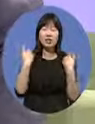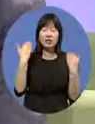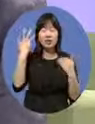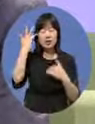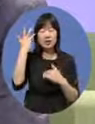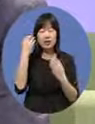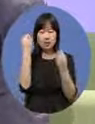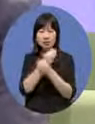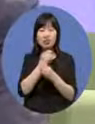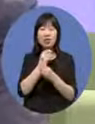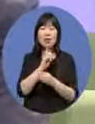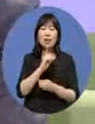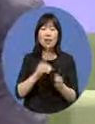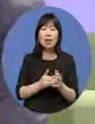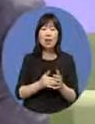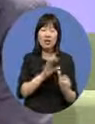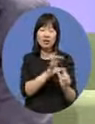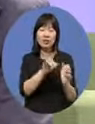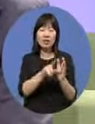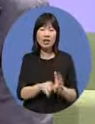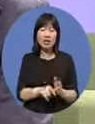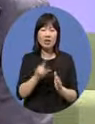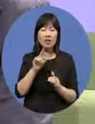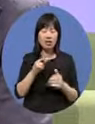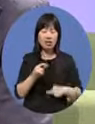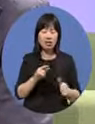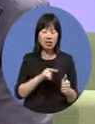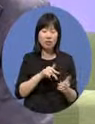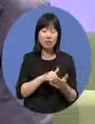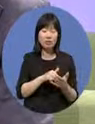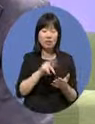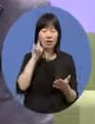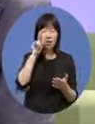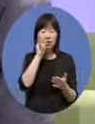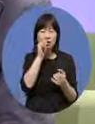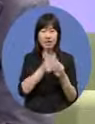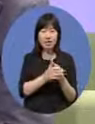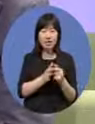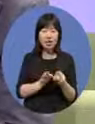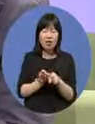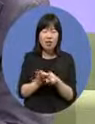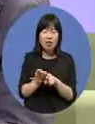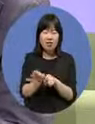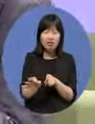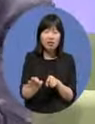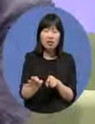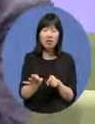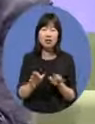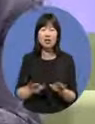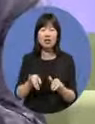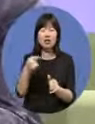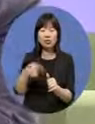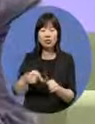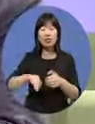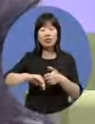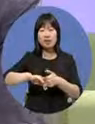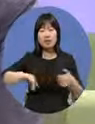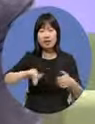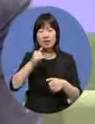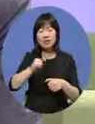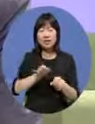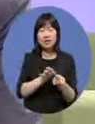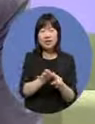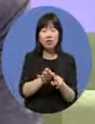그리고 아이들을 혼낼 때도 잔소리를 하면 애도 스트레스 받잖아요. 그죠? 네, 그렇죠. 그러니까 잔소리와 이제 훈육은 다른 건데